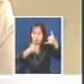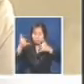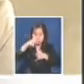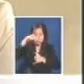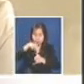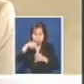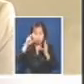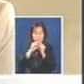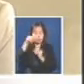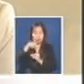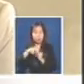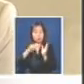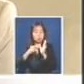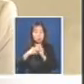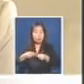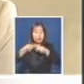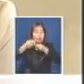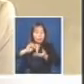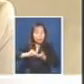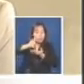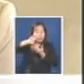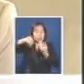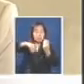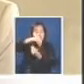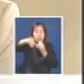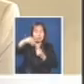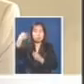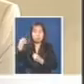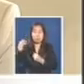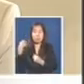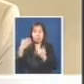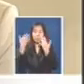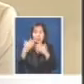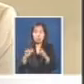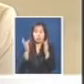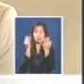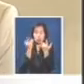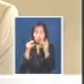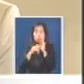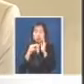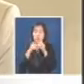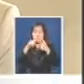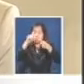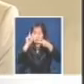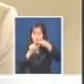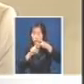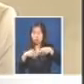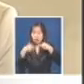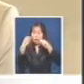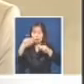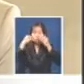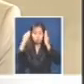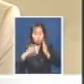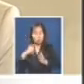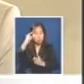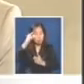ที่เรียกว่ากระตุ้นเศรษฐกิจในประเทศแล้วก็สองก็จะเป็นการที่ทำให้ทุกคนทุกประเทศได้รู้จักประเทศไ